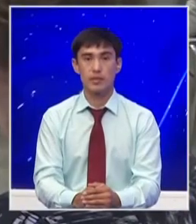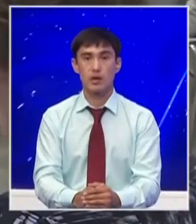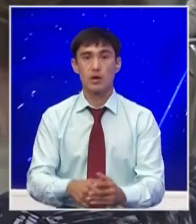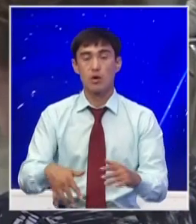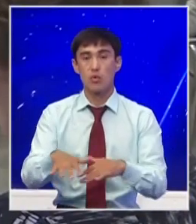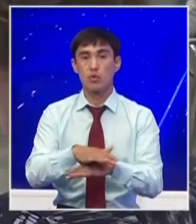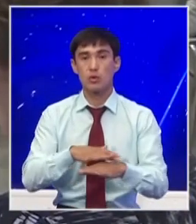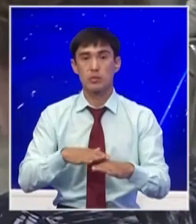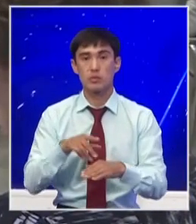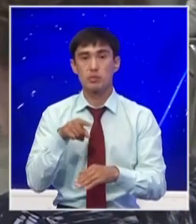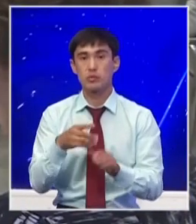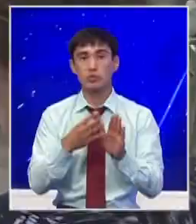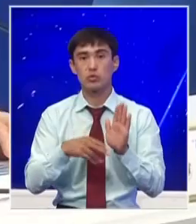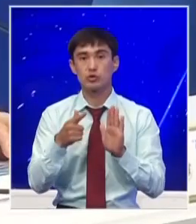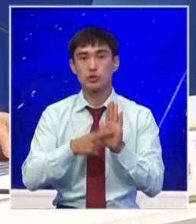өңір аумағындағы